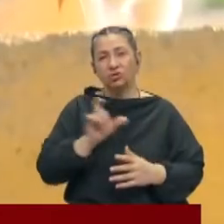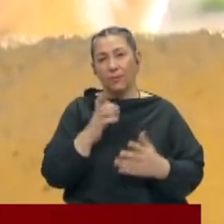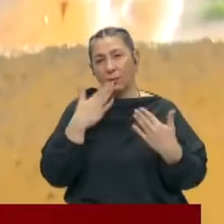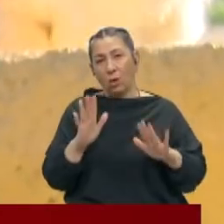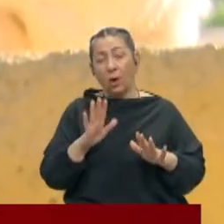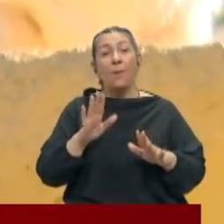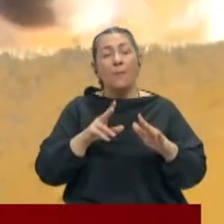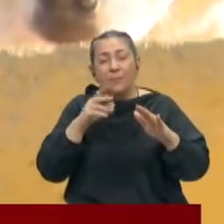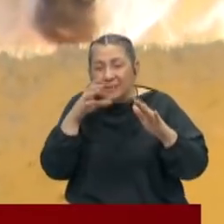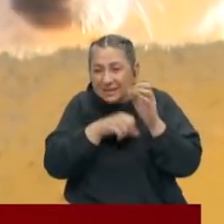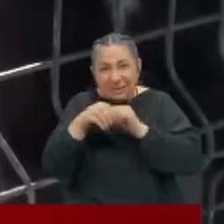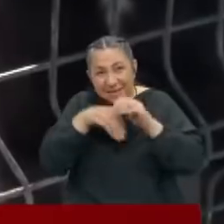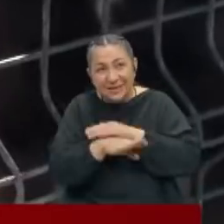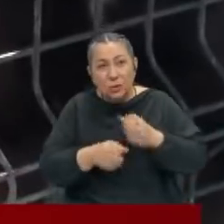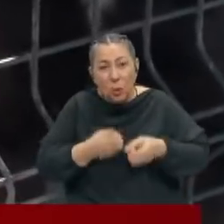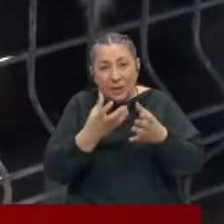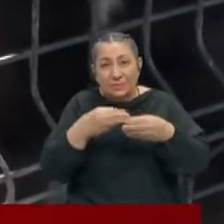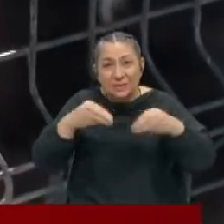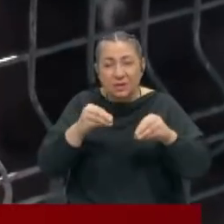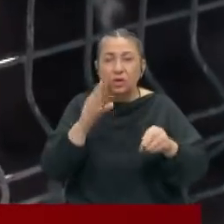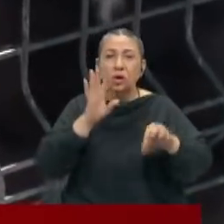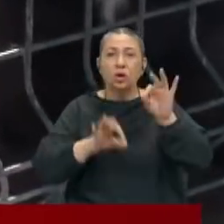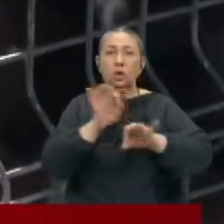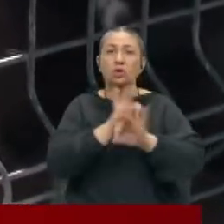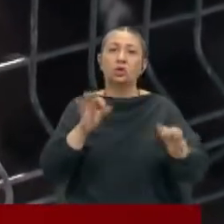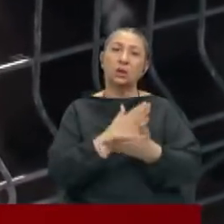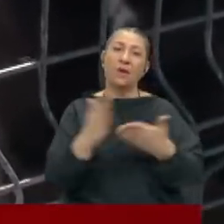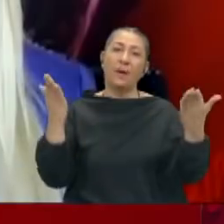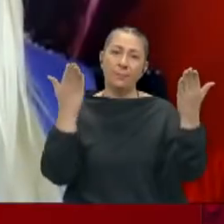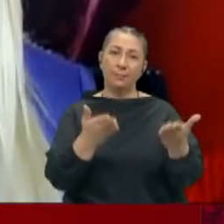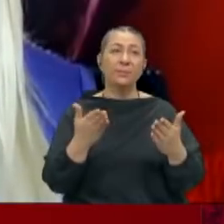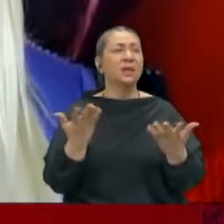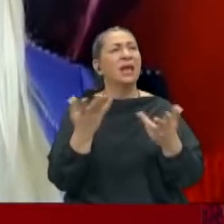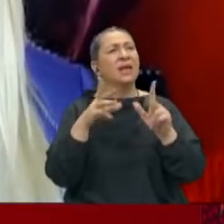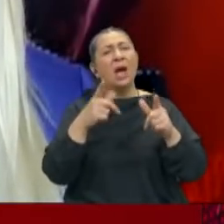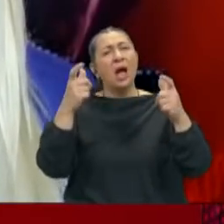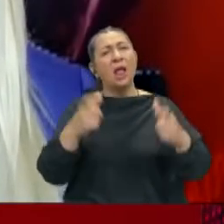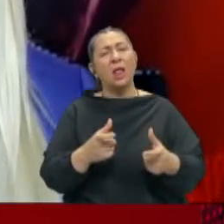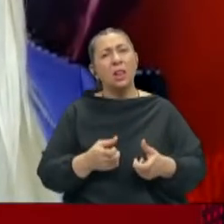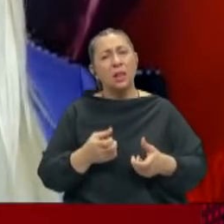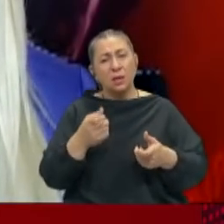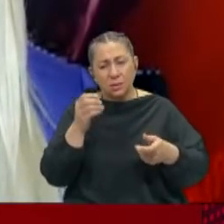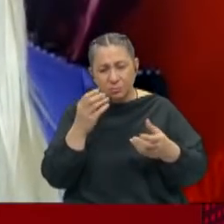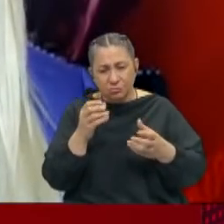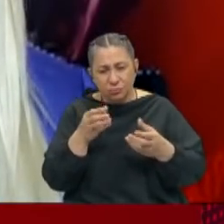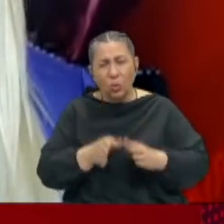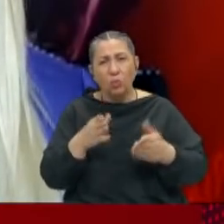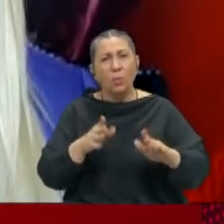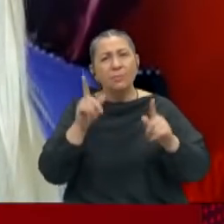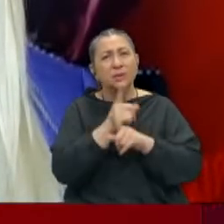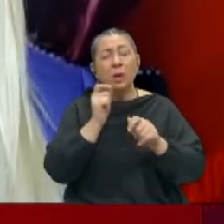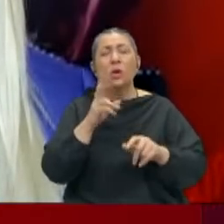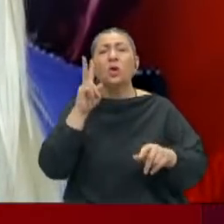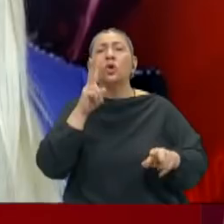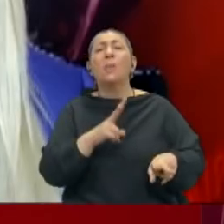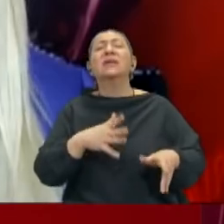yok. Merdiven altı üretim ve satışsa kontrolsüzce devam ediyor. Ne gibi alanlarda üretim yapılıyor? Emin olun